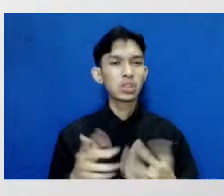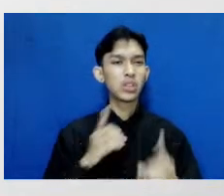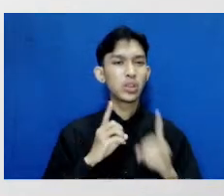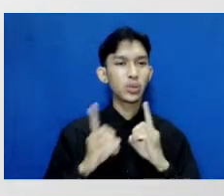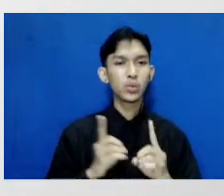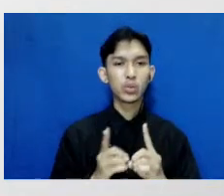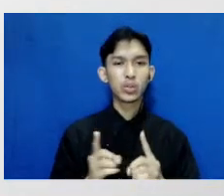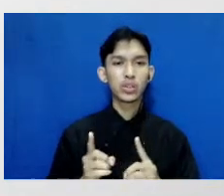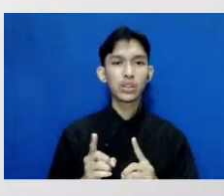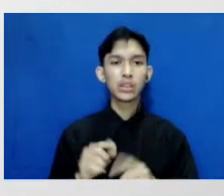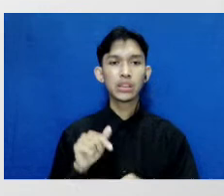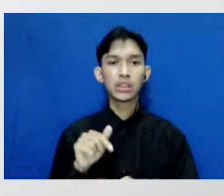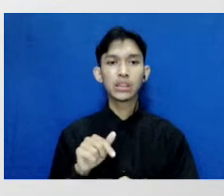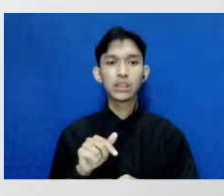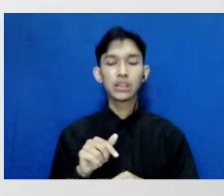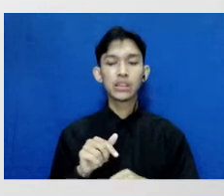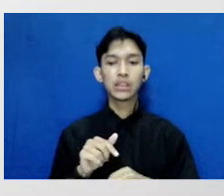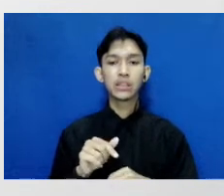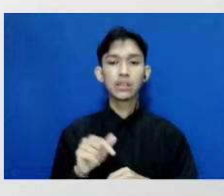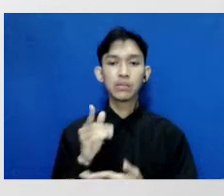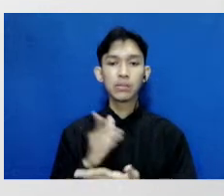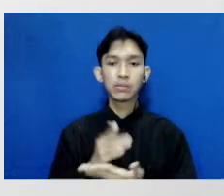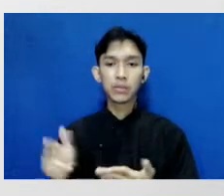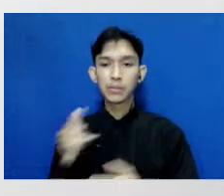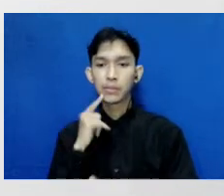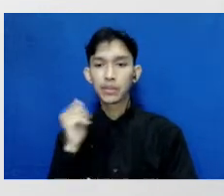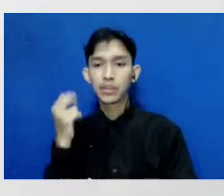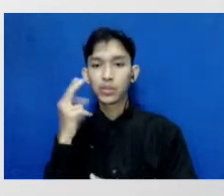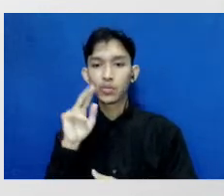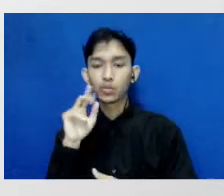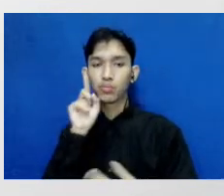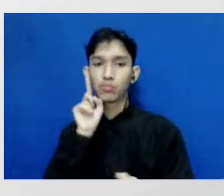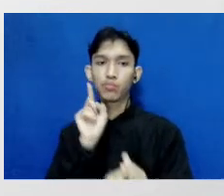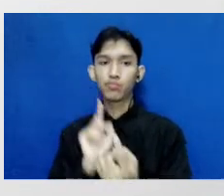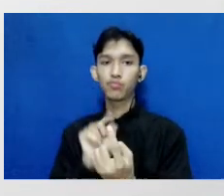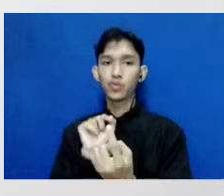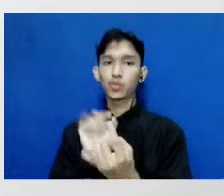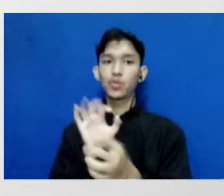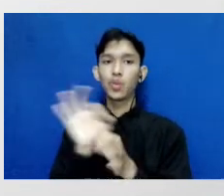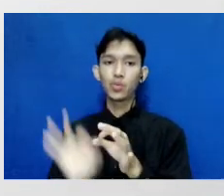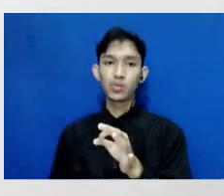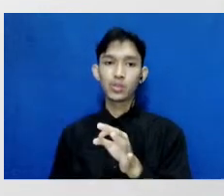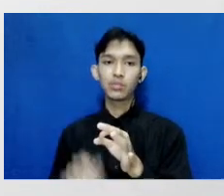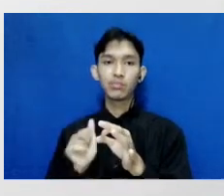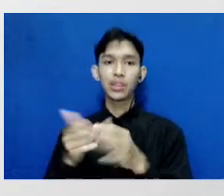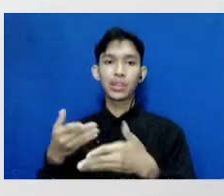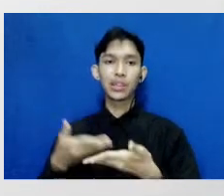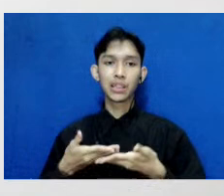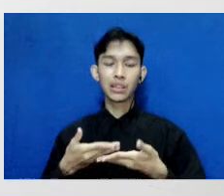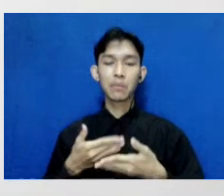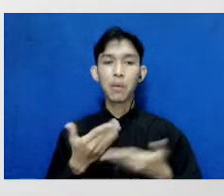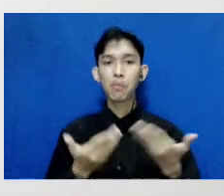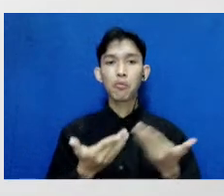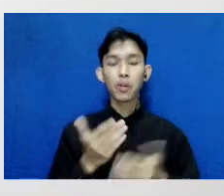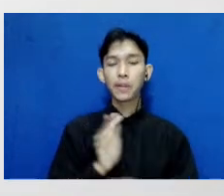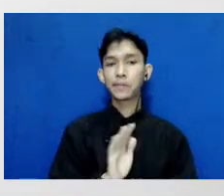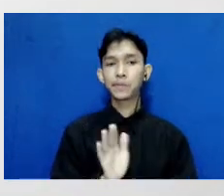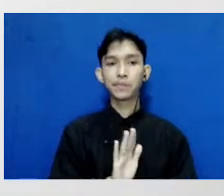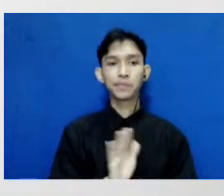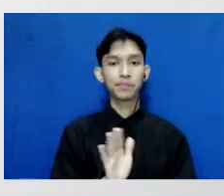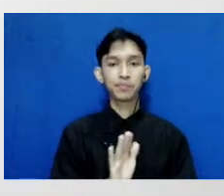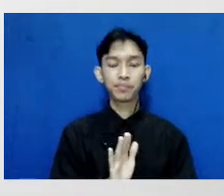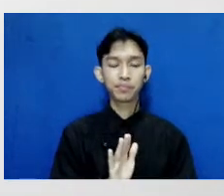yang hangat ini merupakan bagian penting di dalam menemukan satu solusi yang bisa diterima. Memang tidak akan ada silver